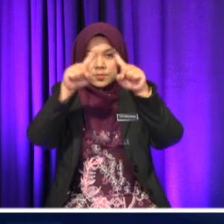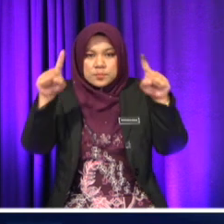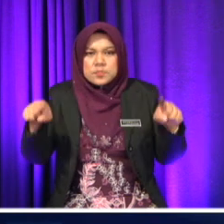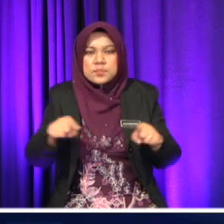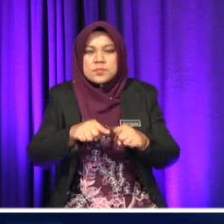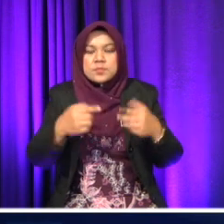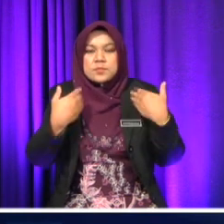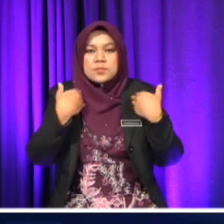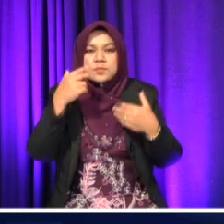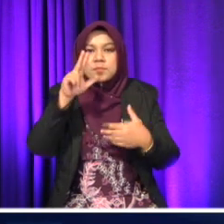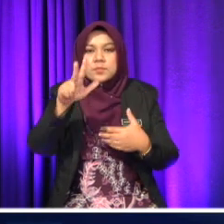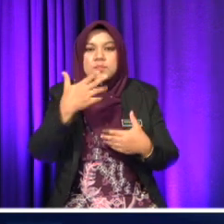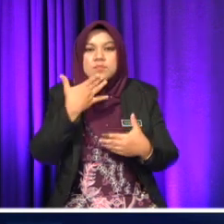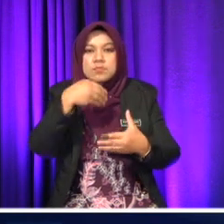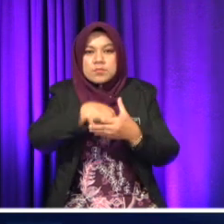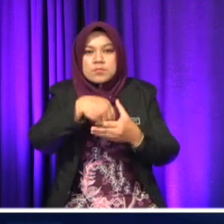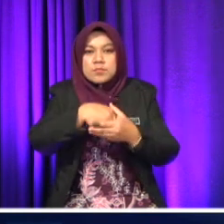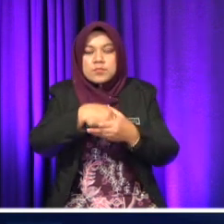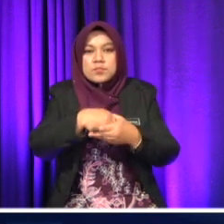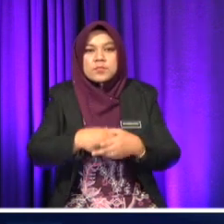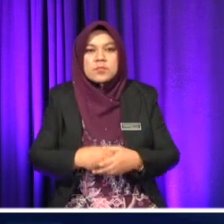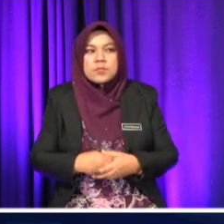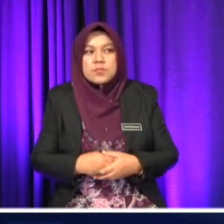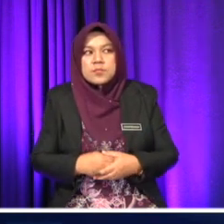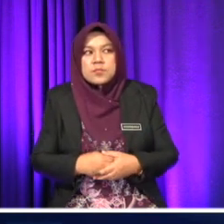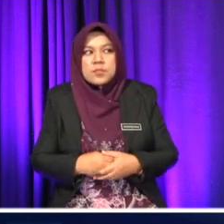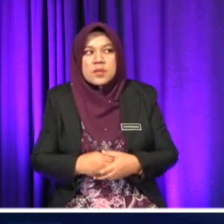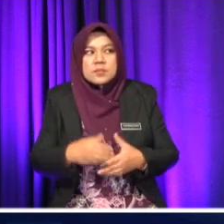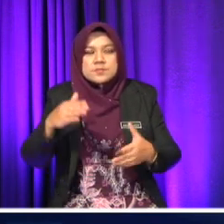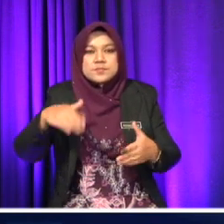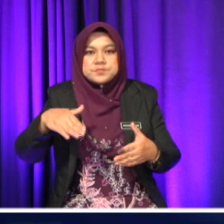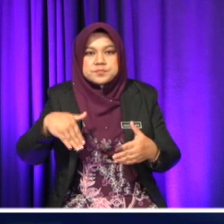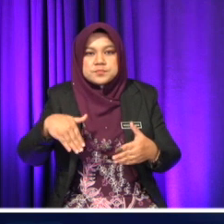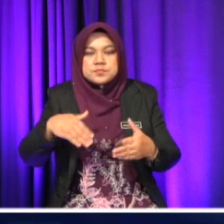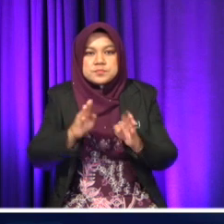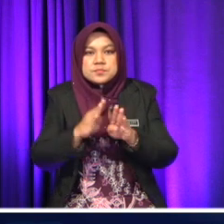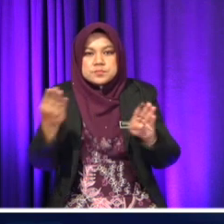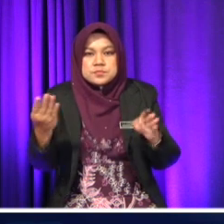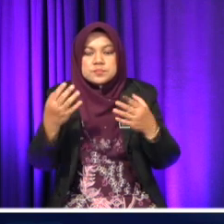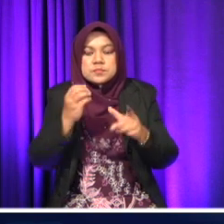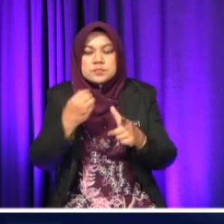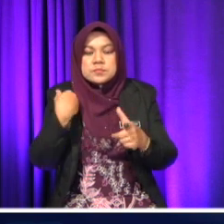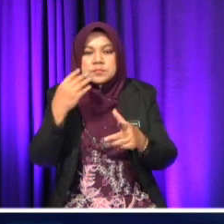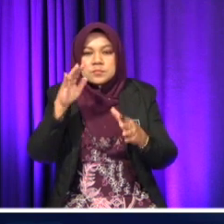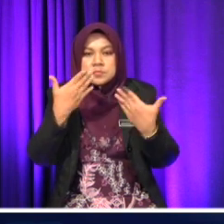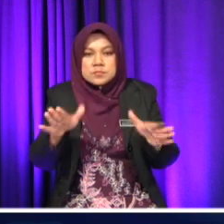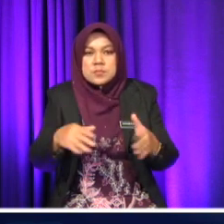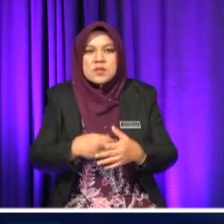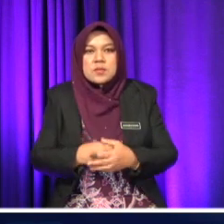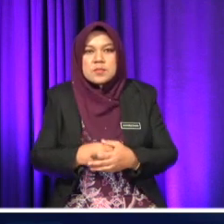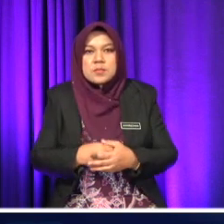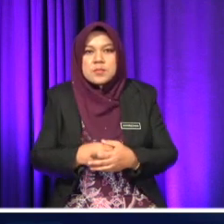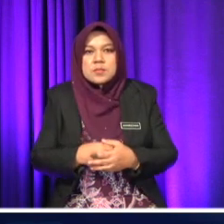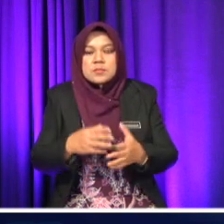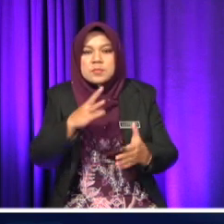warna sampul surat ada yang belum terbuka ada yang udah terbuka dan Adian dalamnya ada